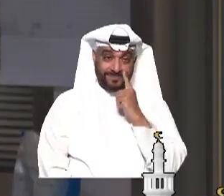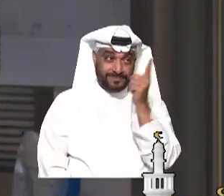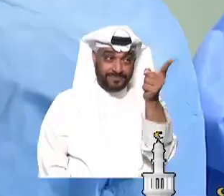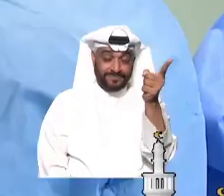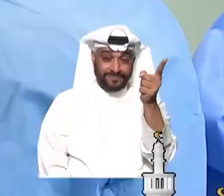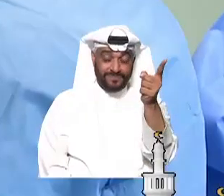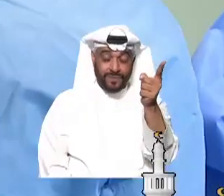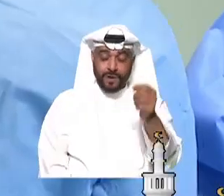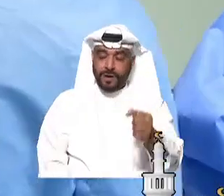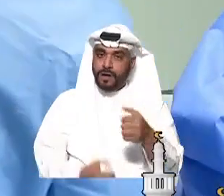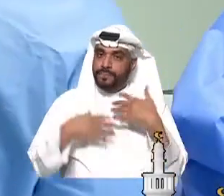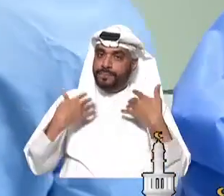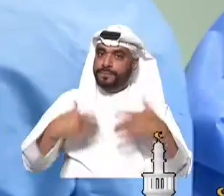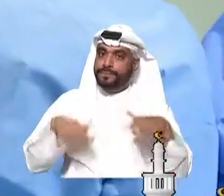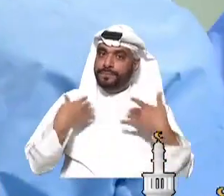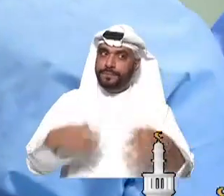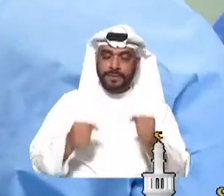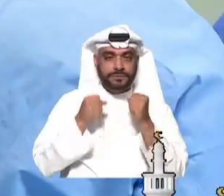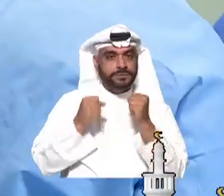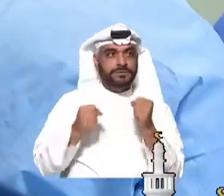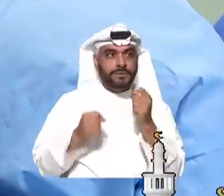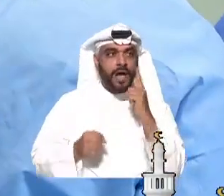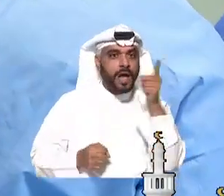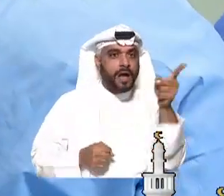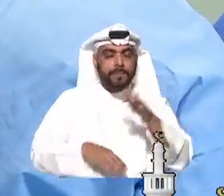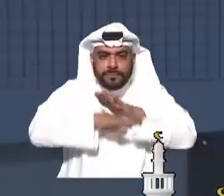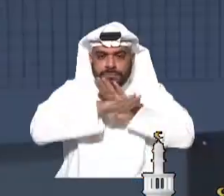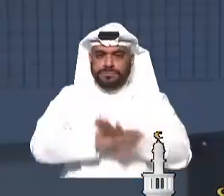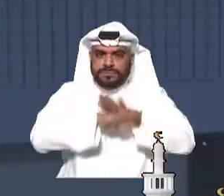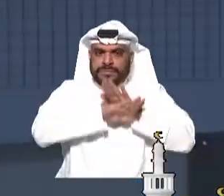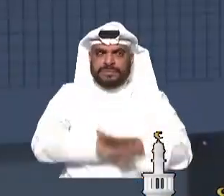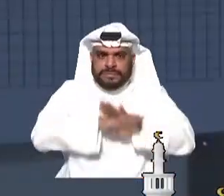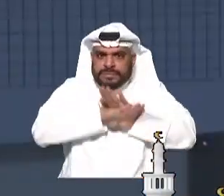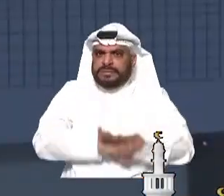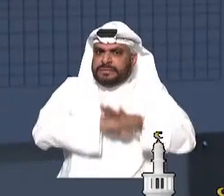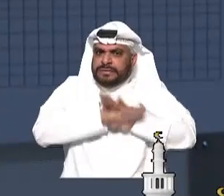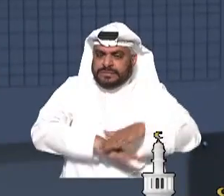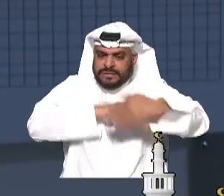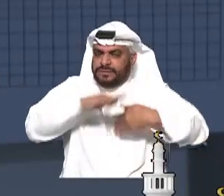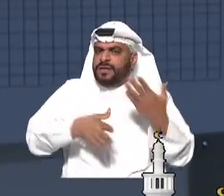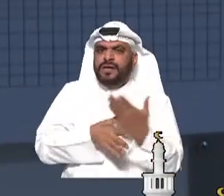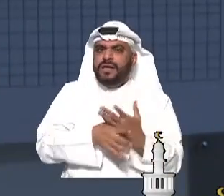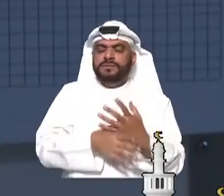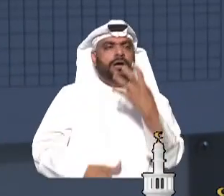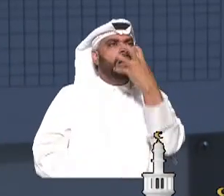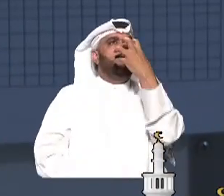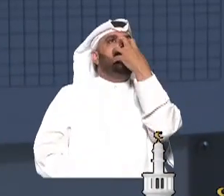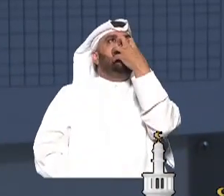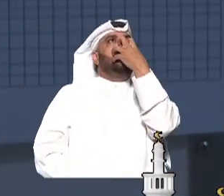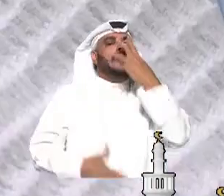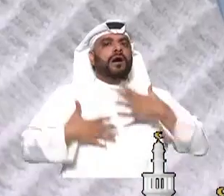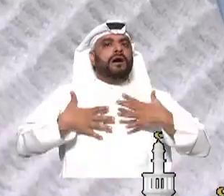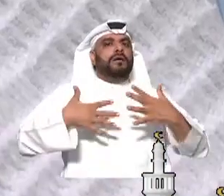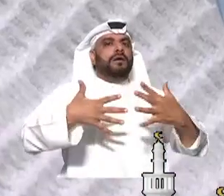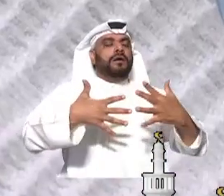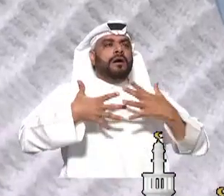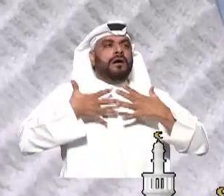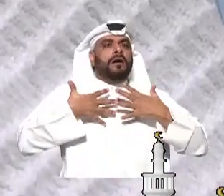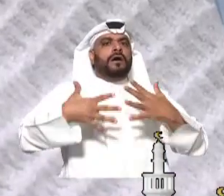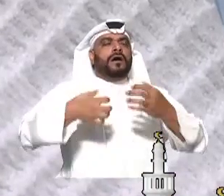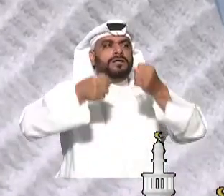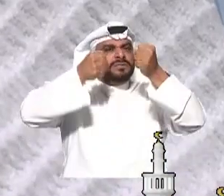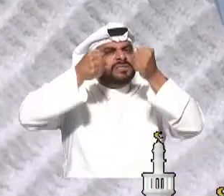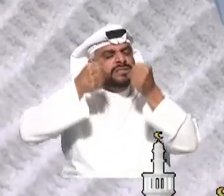يناضلون من أجل إبقائه على قيد الحياة، يتنفس بصعوبة تحت سطوة الأجهزة، لم يكن يعلم